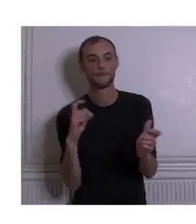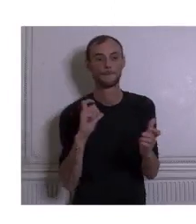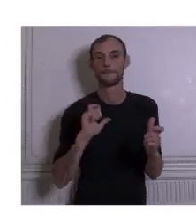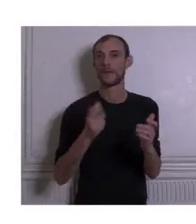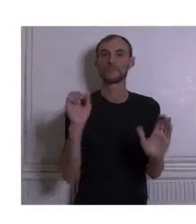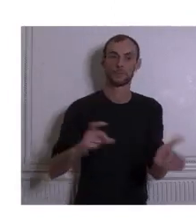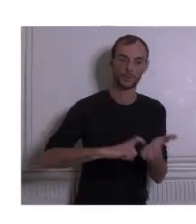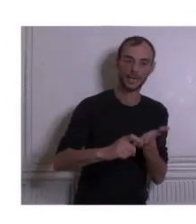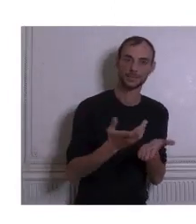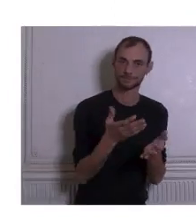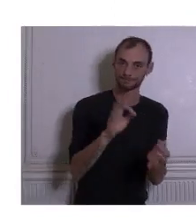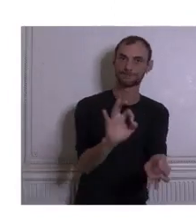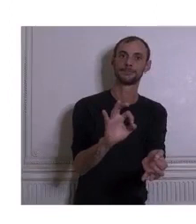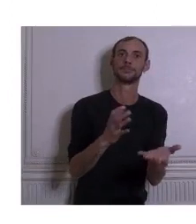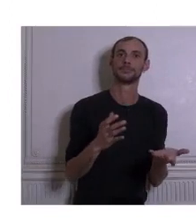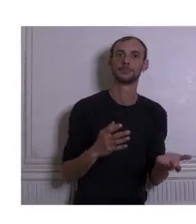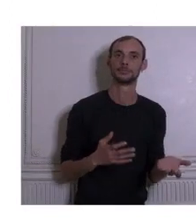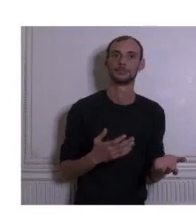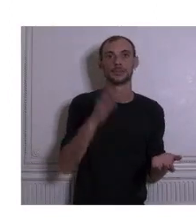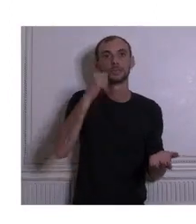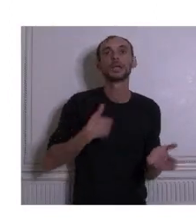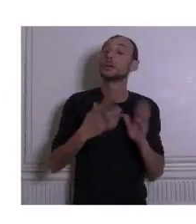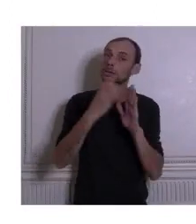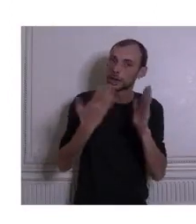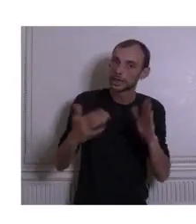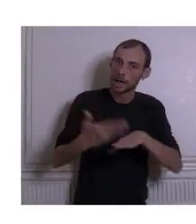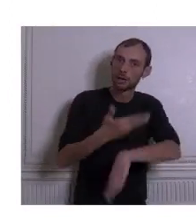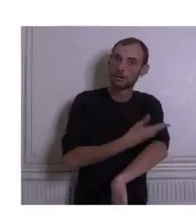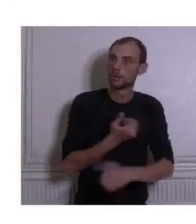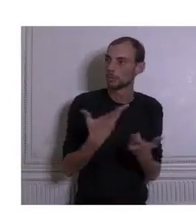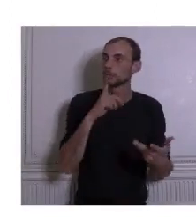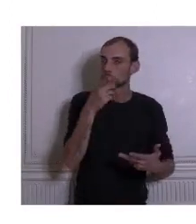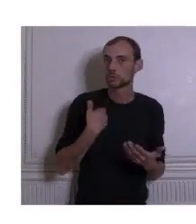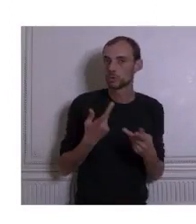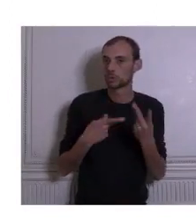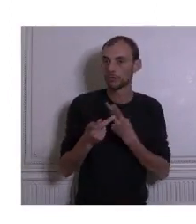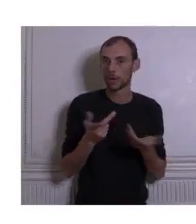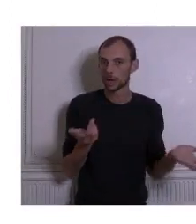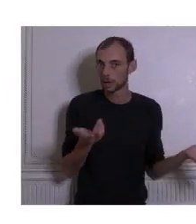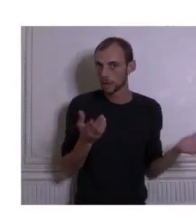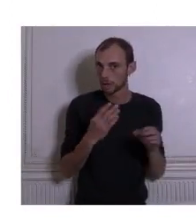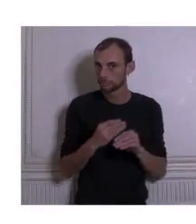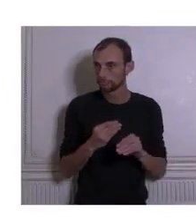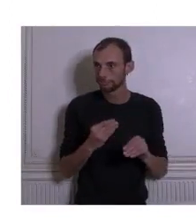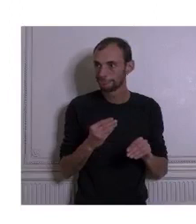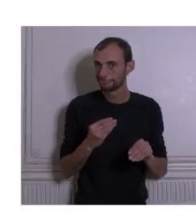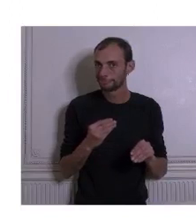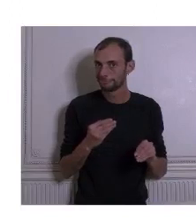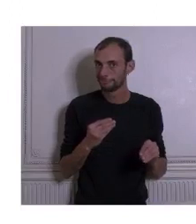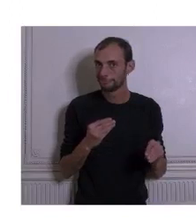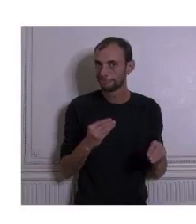décidé, après quelques atermoiements et quelques choix plus orientés vers Pessac que sur Talence, à